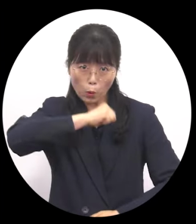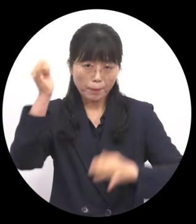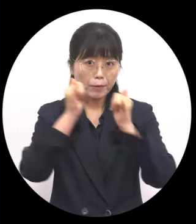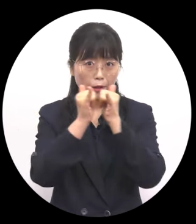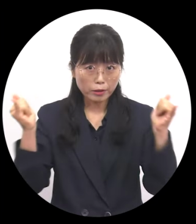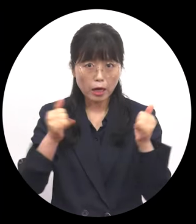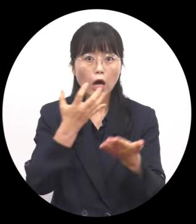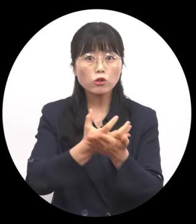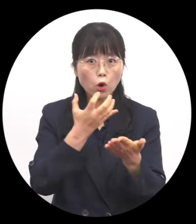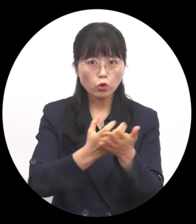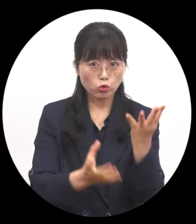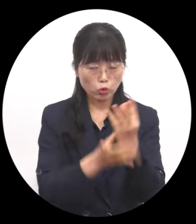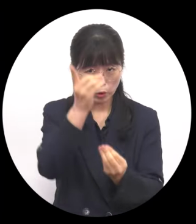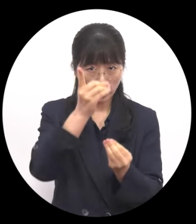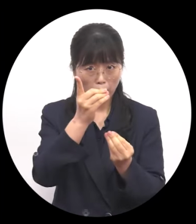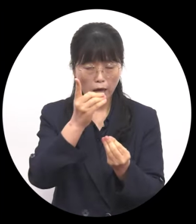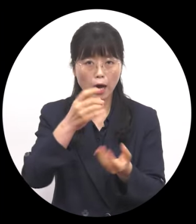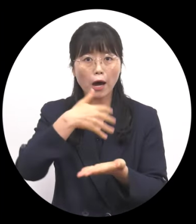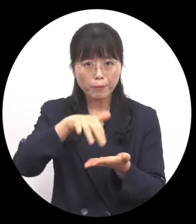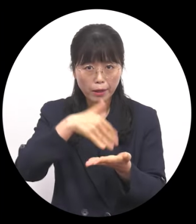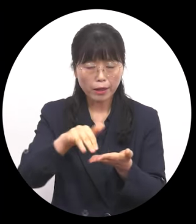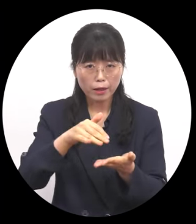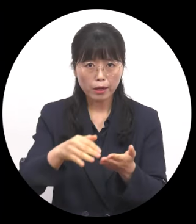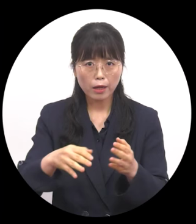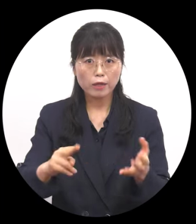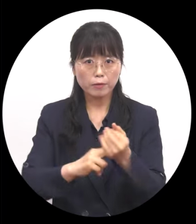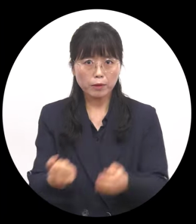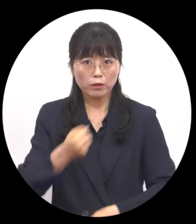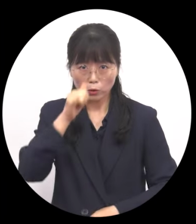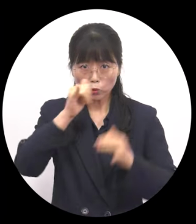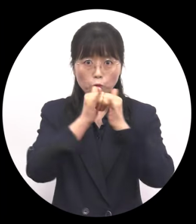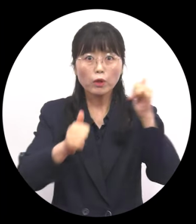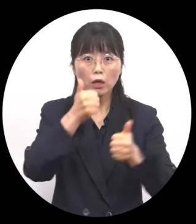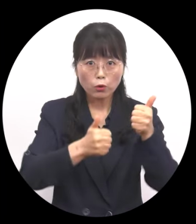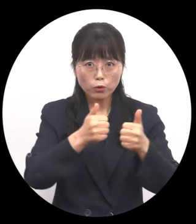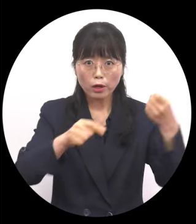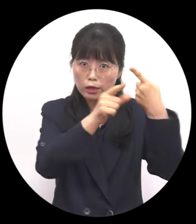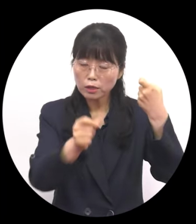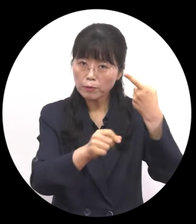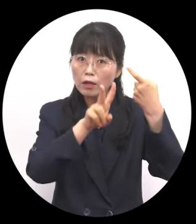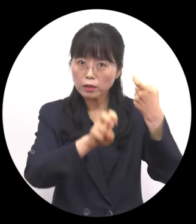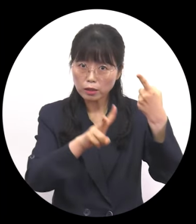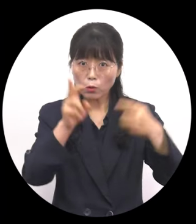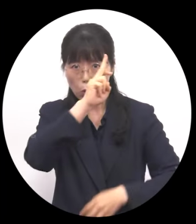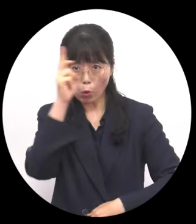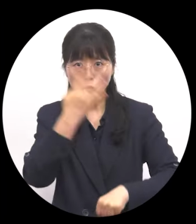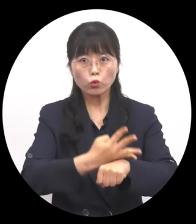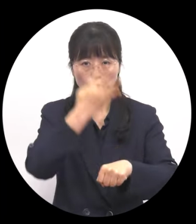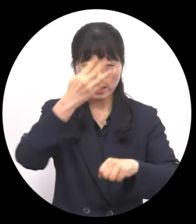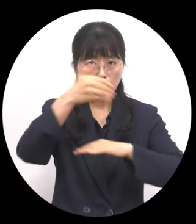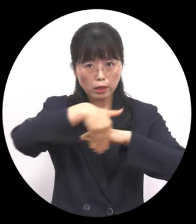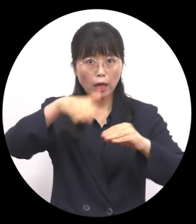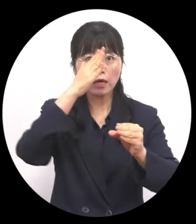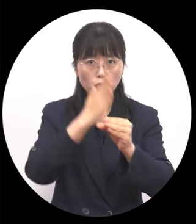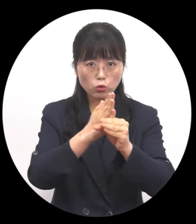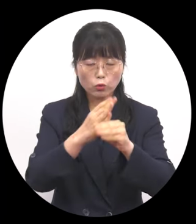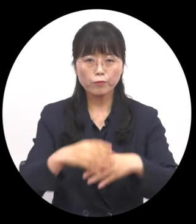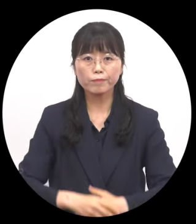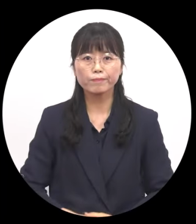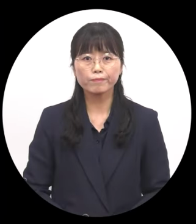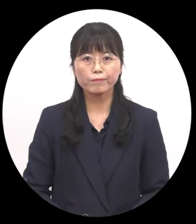합격자는 서류 일괄 합산 전형인 잠재능력 우수자 전형은 11월 22일 오후 4시로 예정이 되어